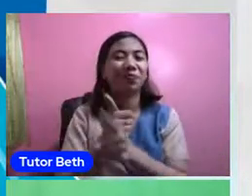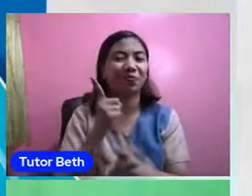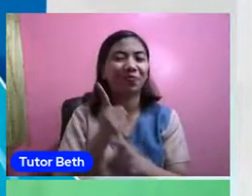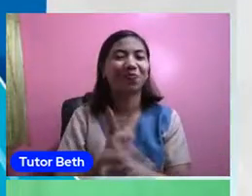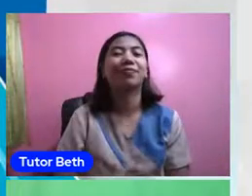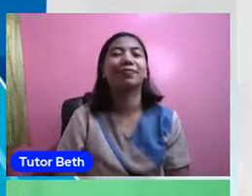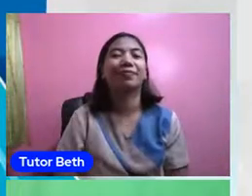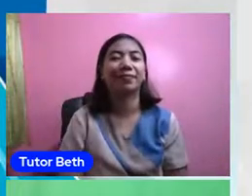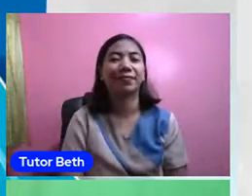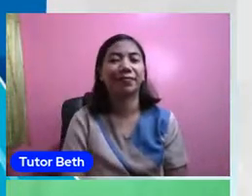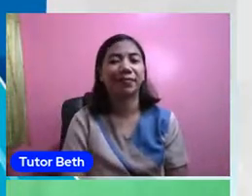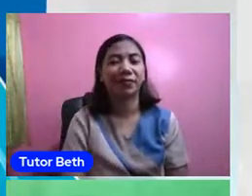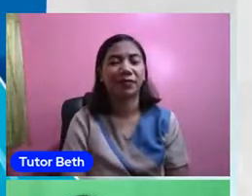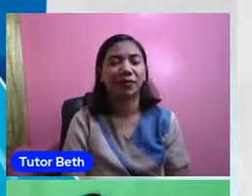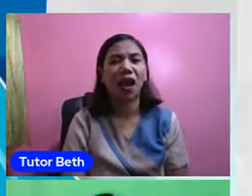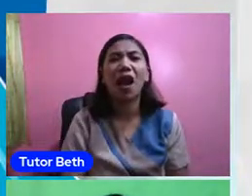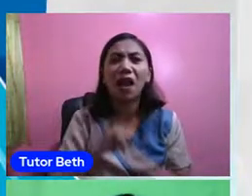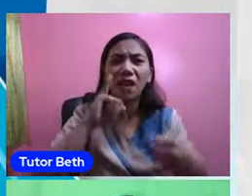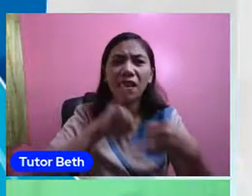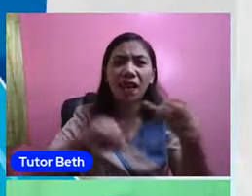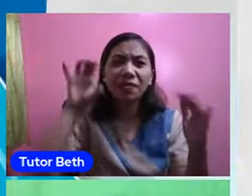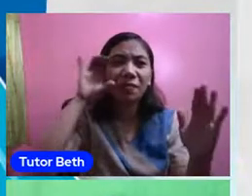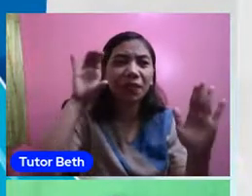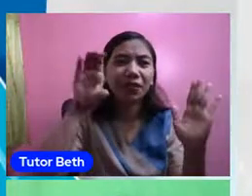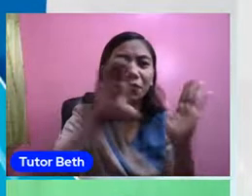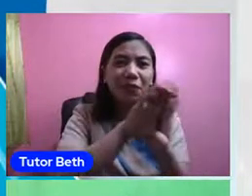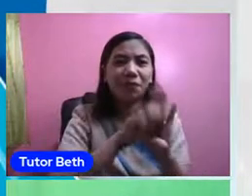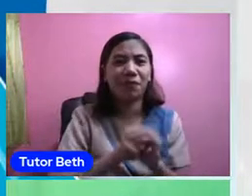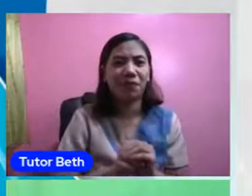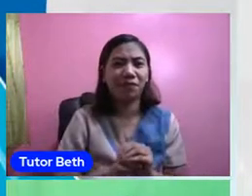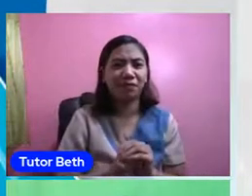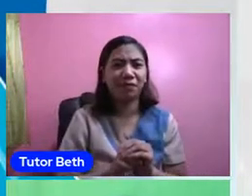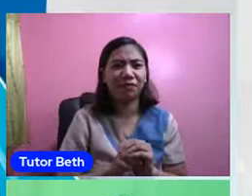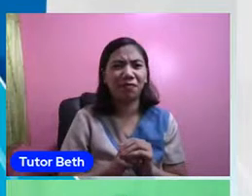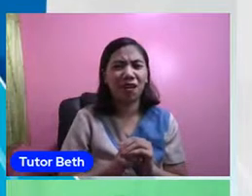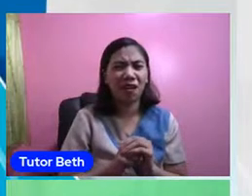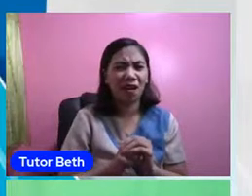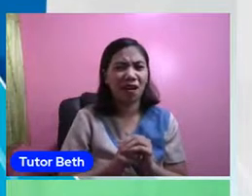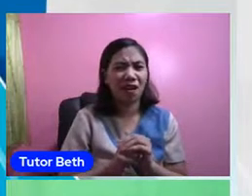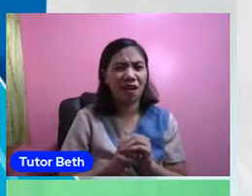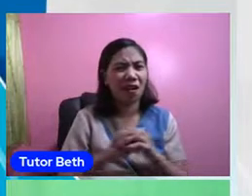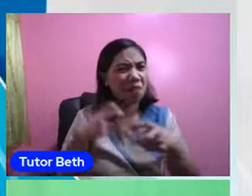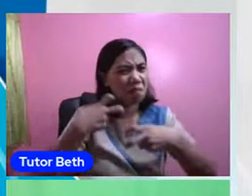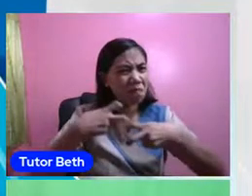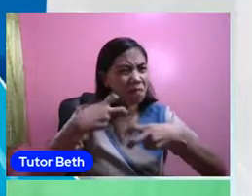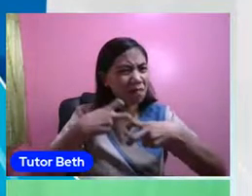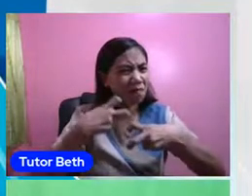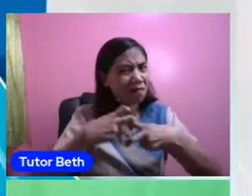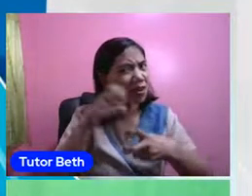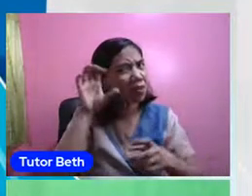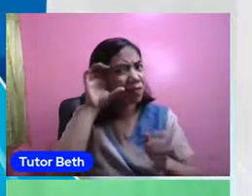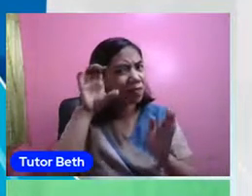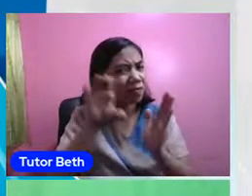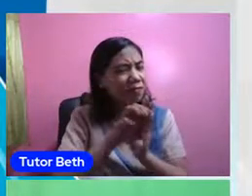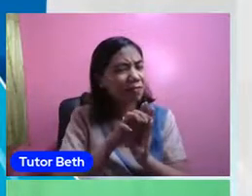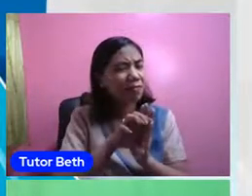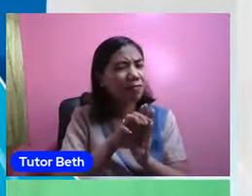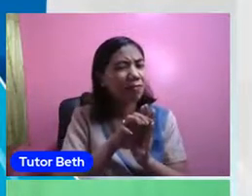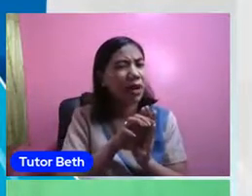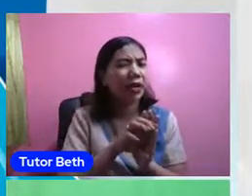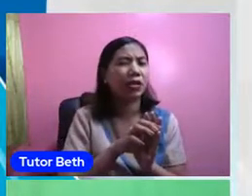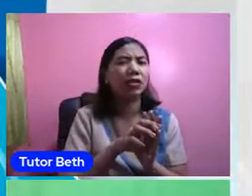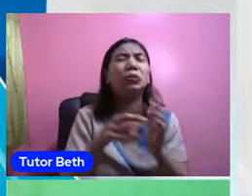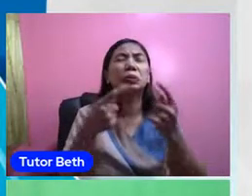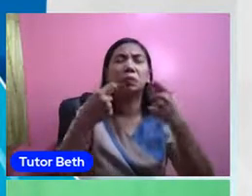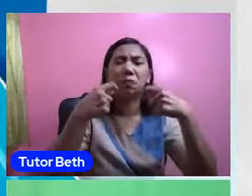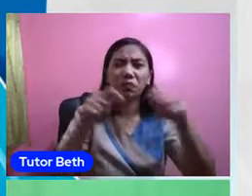Ano kaya yan? Medyo mahirap, diba? Pero titignan natin kung meron talaga kayong naaalala